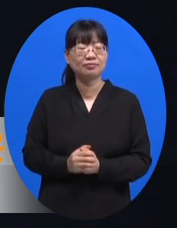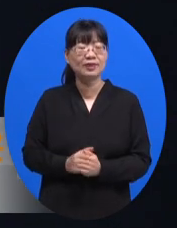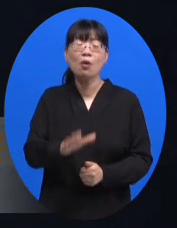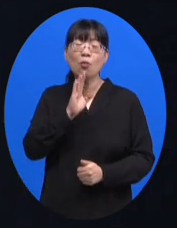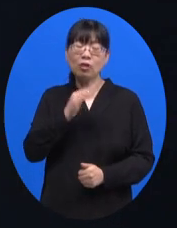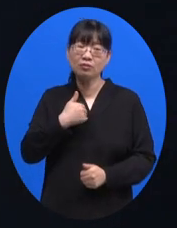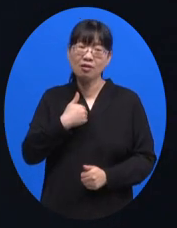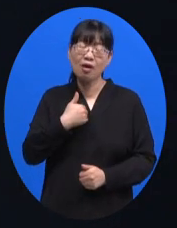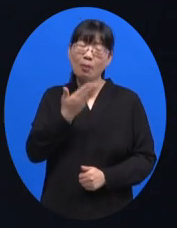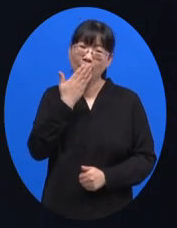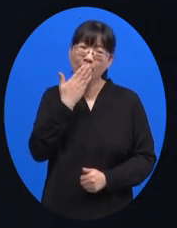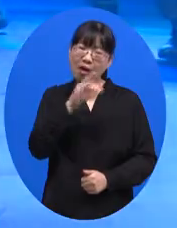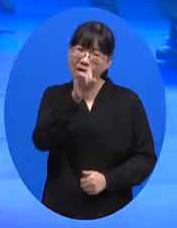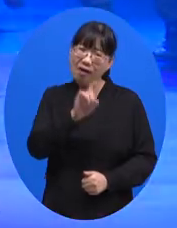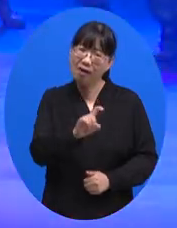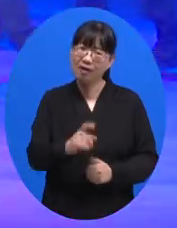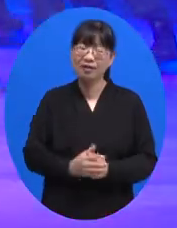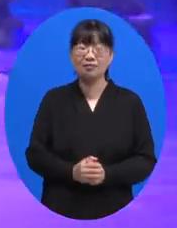정말 내가 그래도 될까?